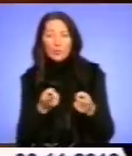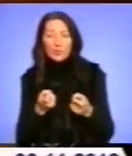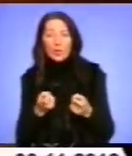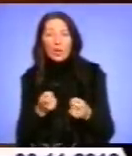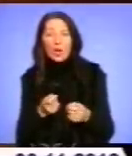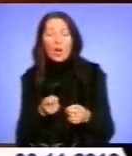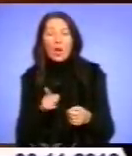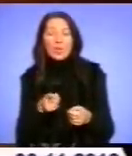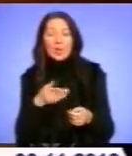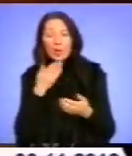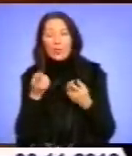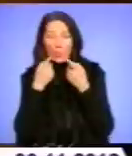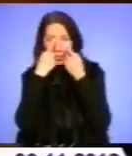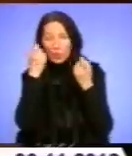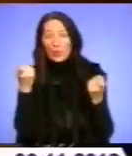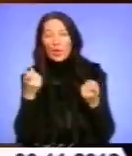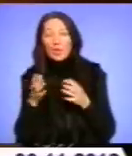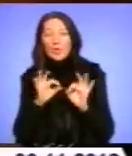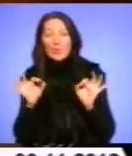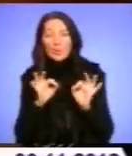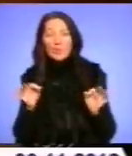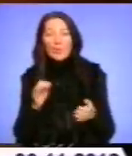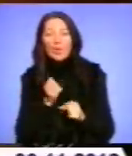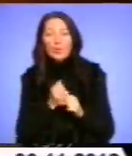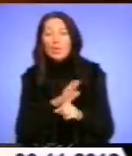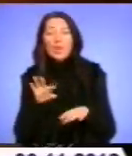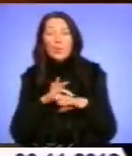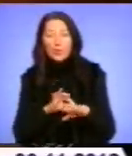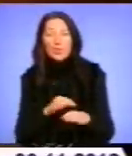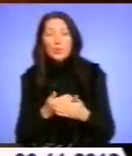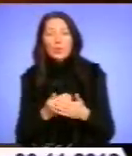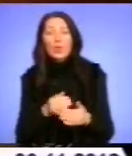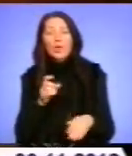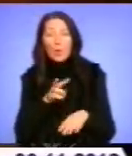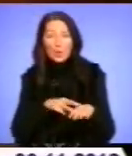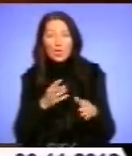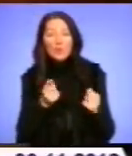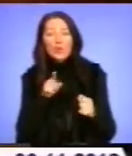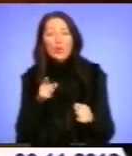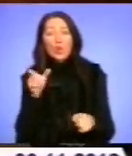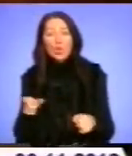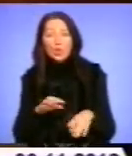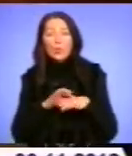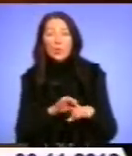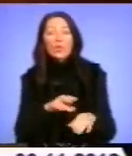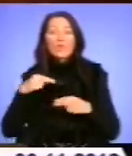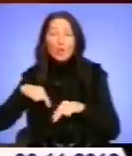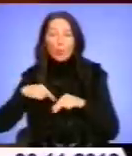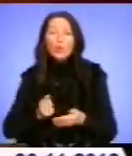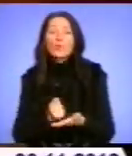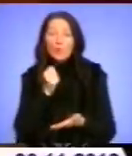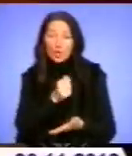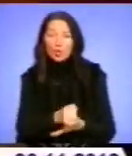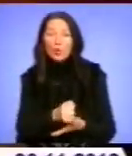да, попередив, да, провів бесіду, а робота не проводиться. Якби він, допустимо, взяв цю людину, яка не працює, допровів на роботу, да, устроїв,